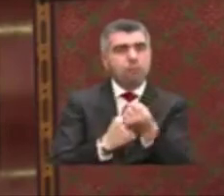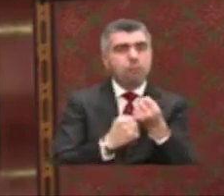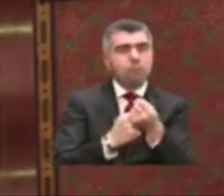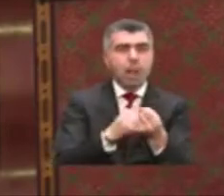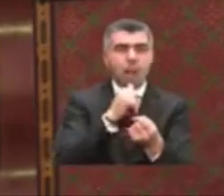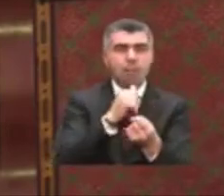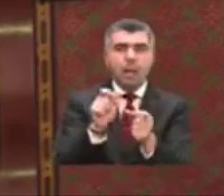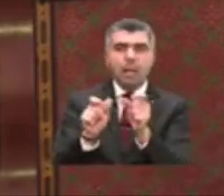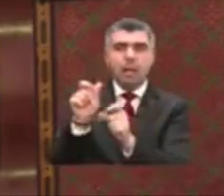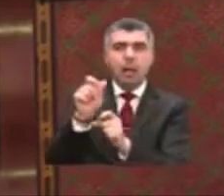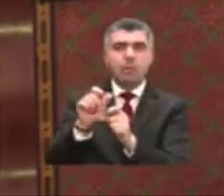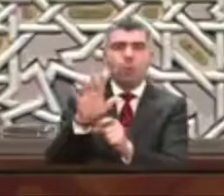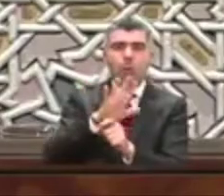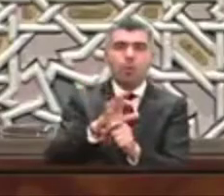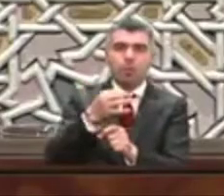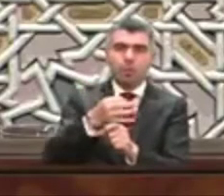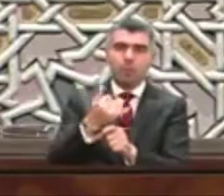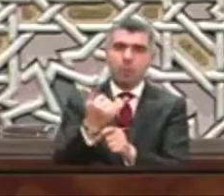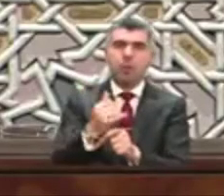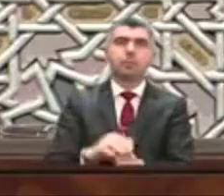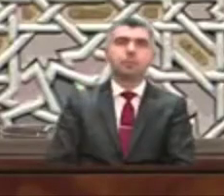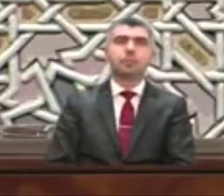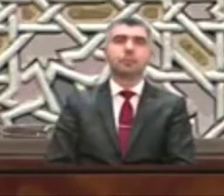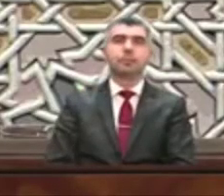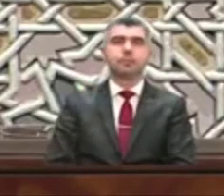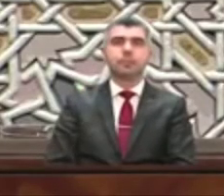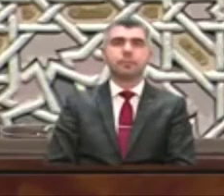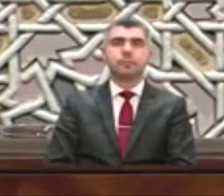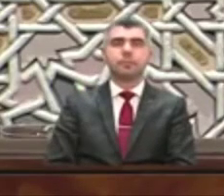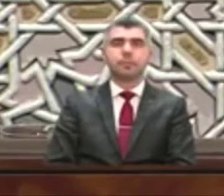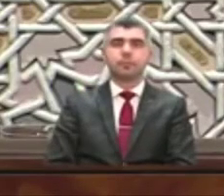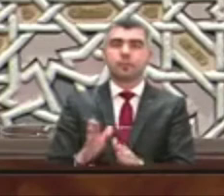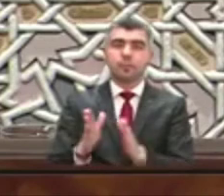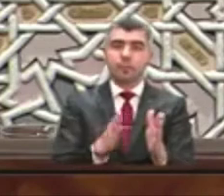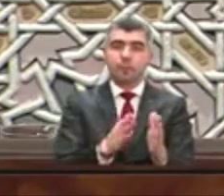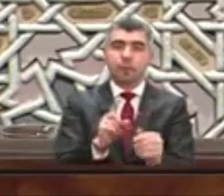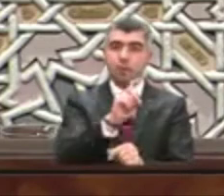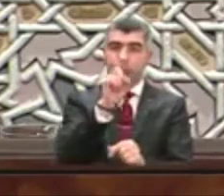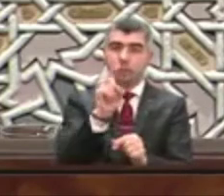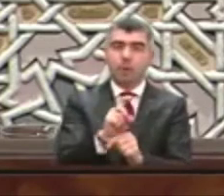بالنسبه للمواطنين. شكرا. شكرا سيد الوزير المحترم. نمر الى السؤال الموالي،